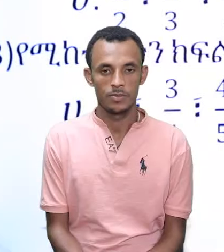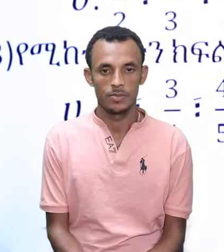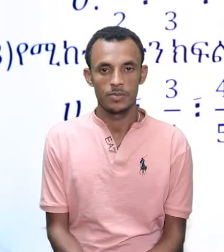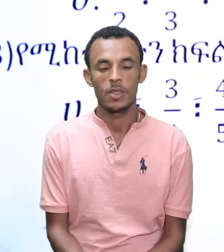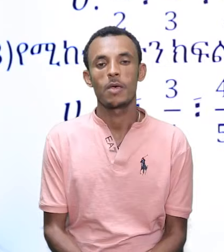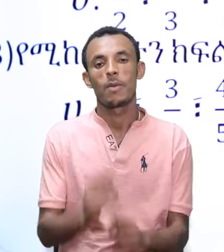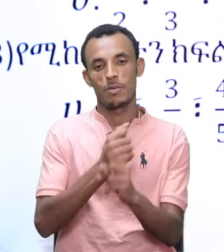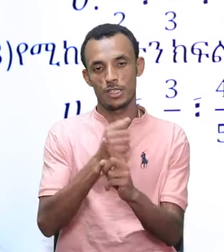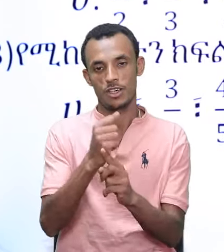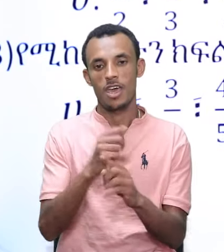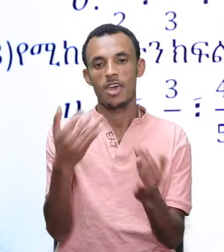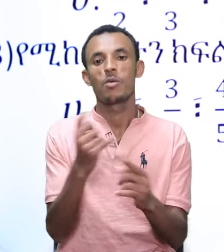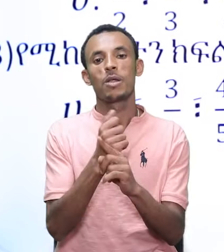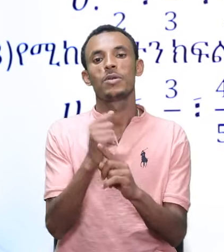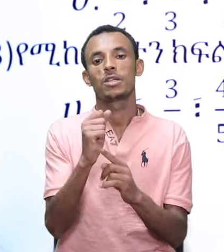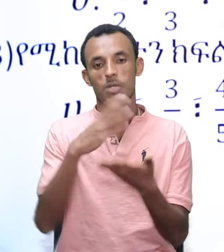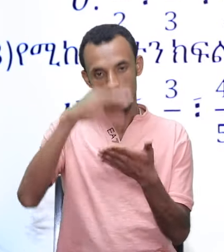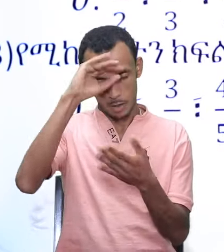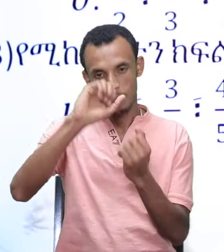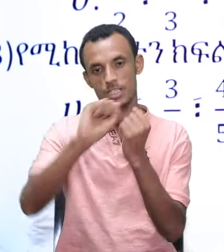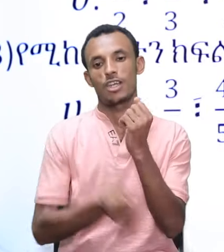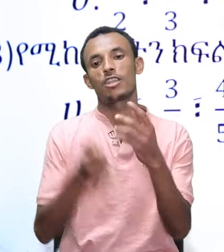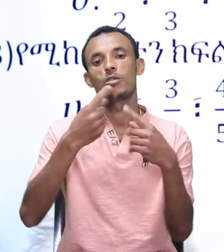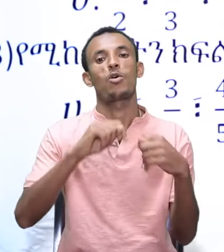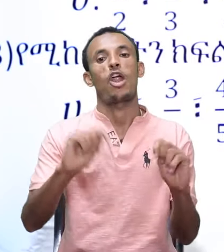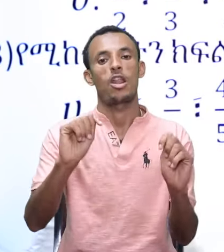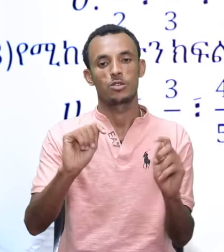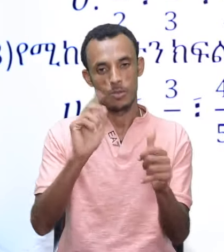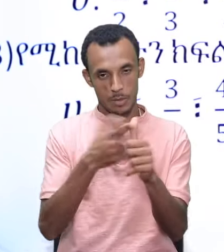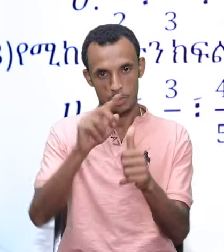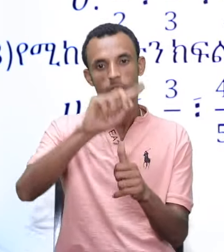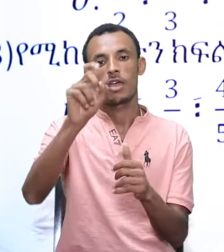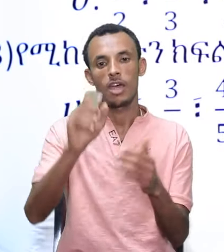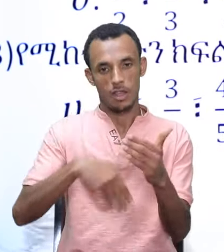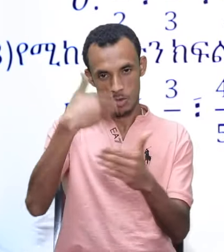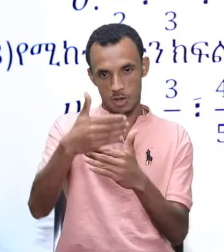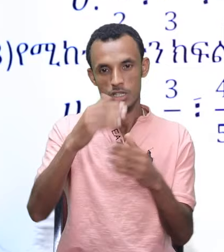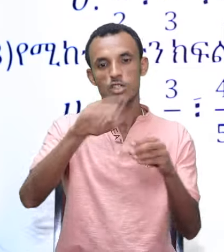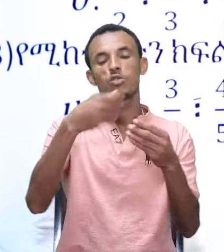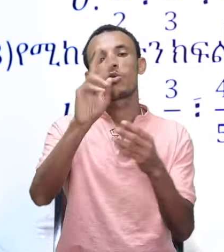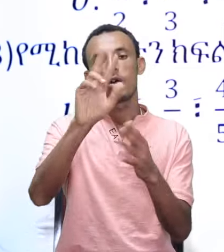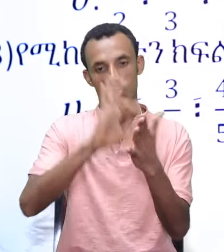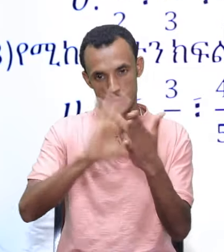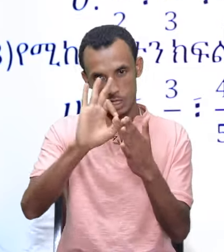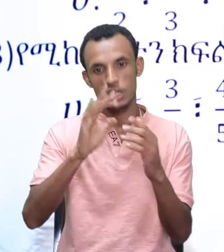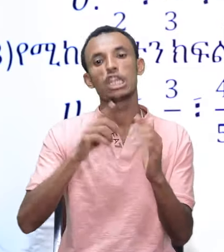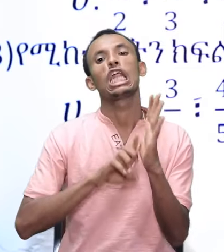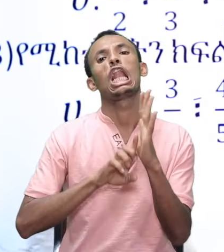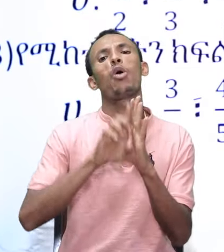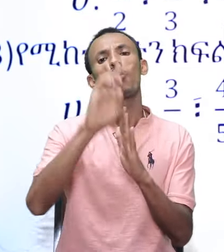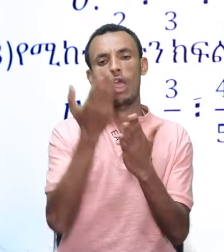ነው መልመጃ ይሄኛው መልመጃ አሁን መተማርነው መሰረት እንሞክራለን የመጀመሪያው ጥያቄ ቀጥሎ ከተሰጡት ሁለት ቁጥሮች ትልቁን ላይ